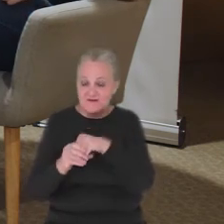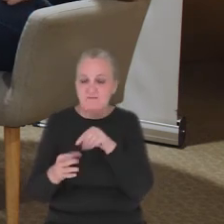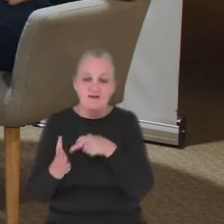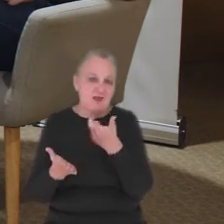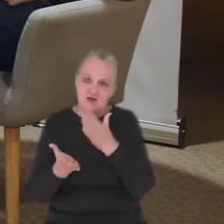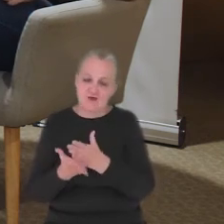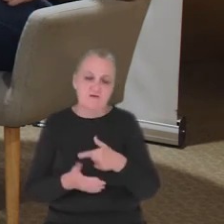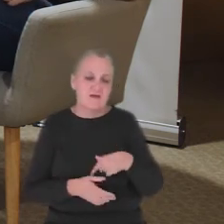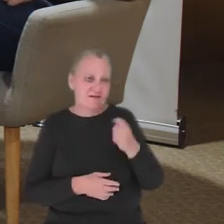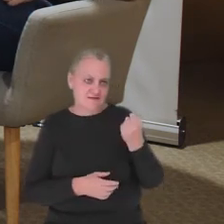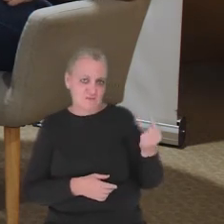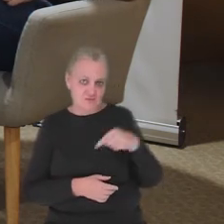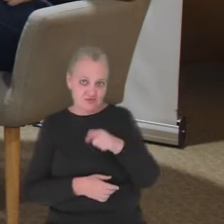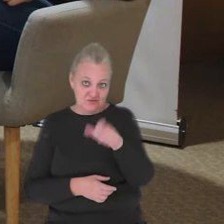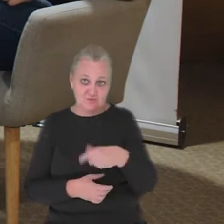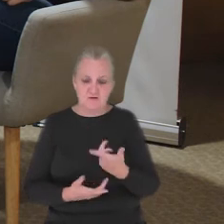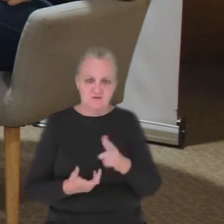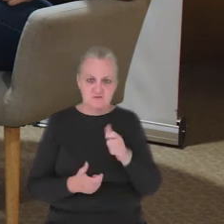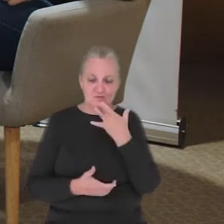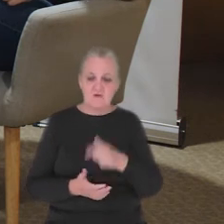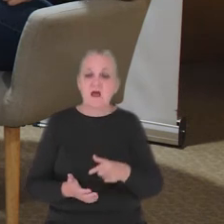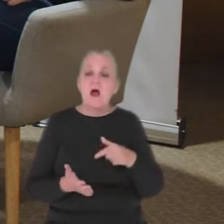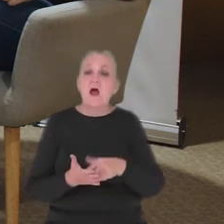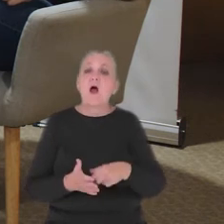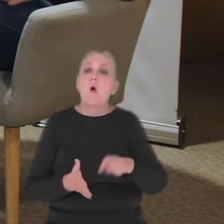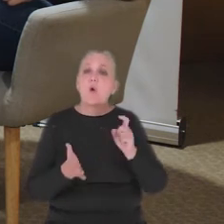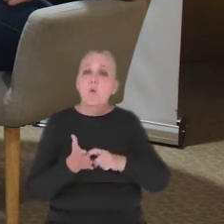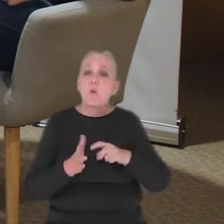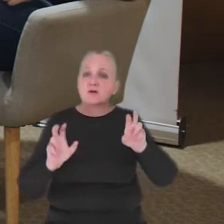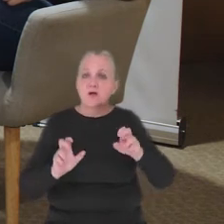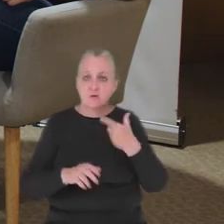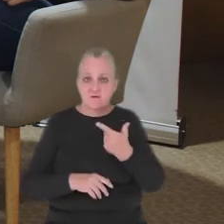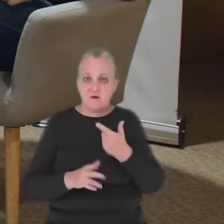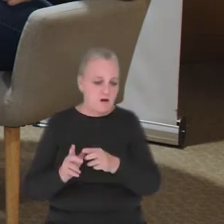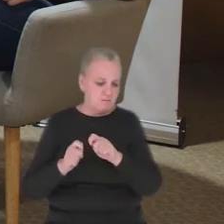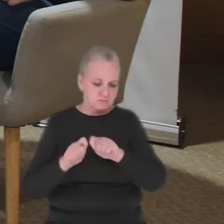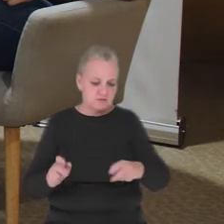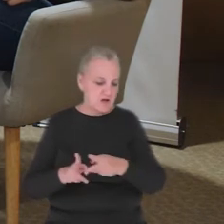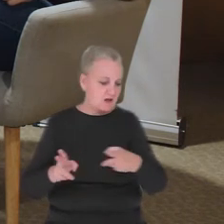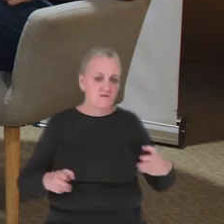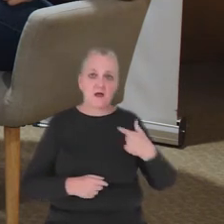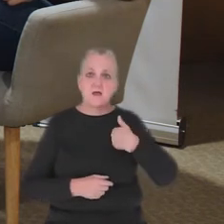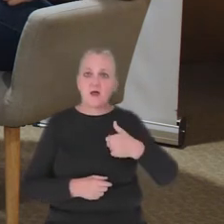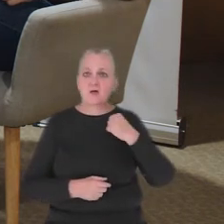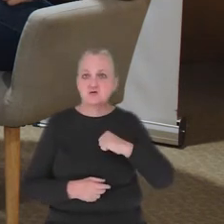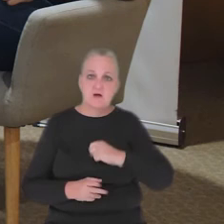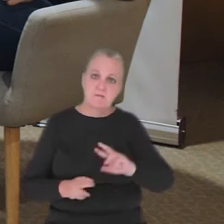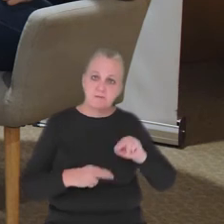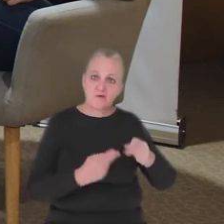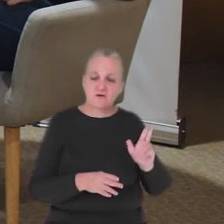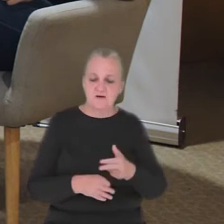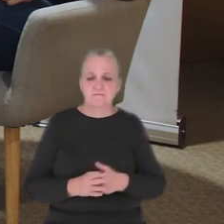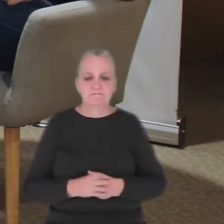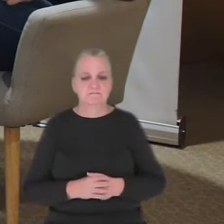ty mówisz w ogóle? Ale kurczaków nie było od 2 lat, ja czekam sobie. Ja wiem, że się obrazili na nas,